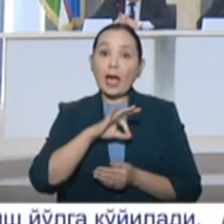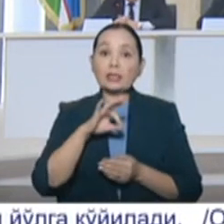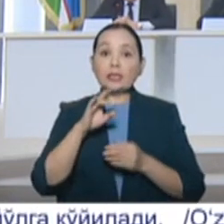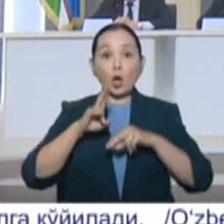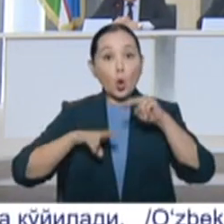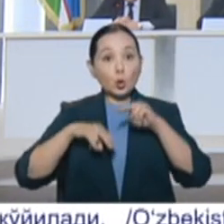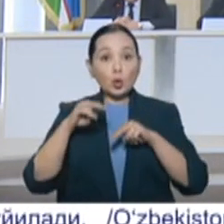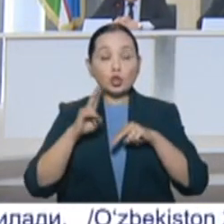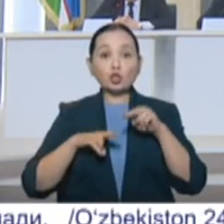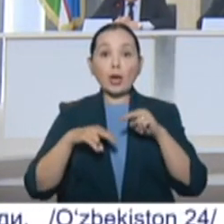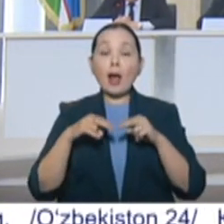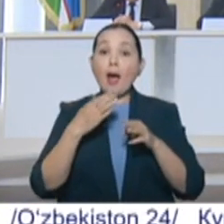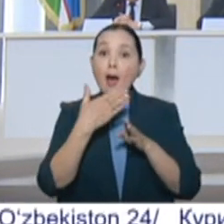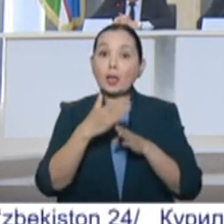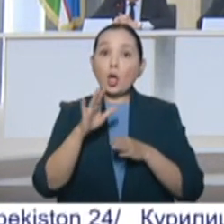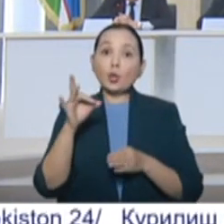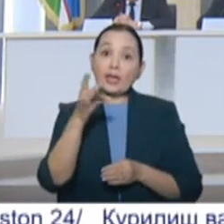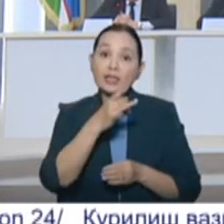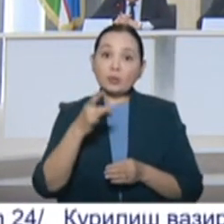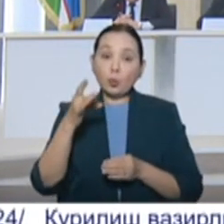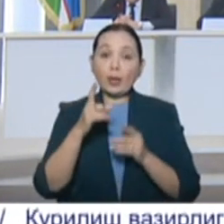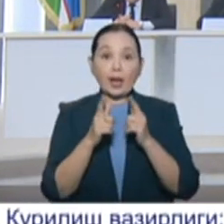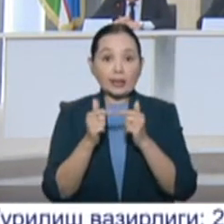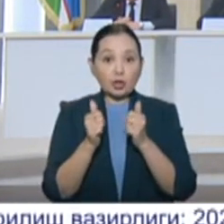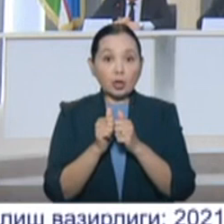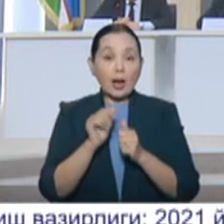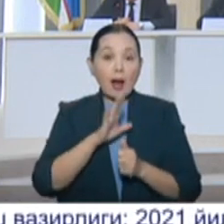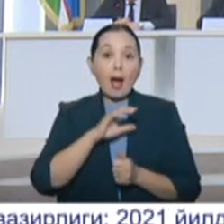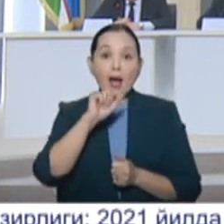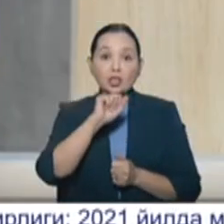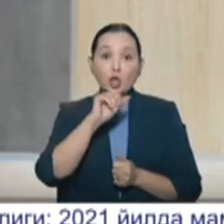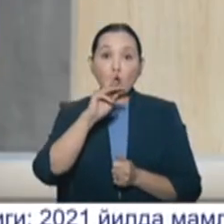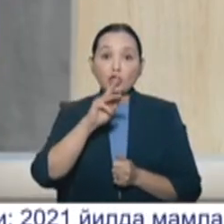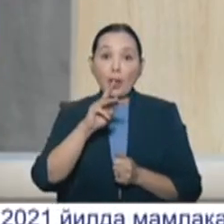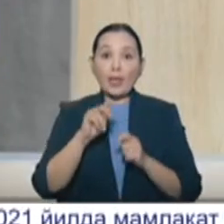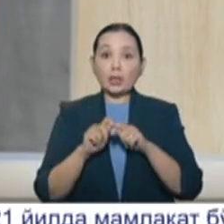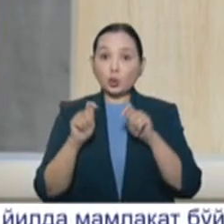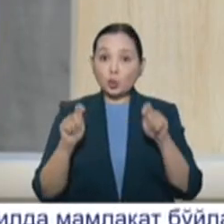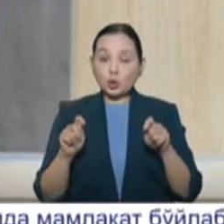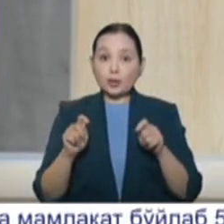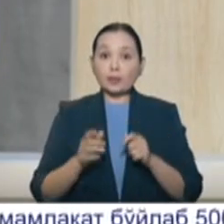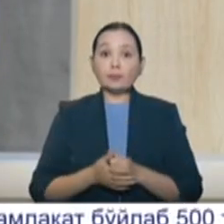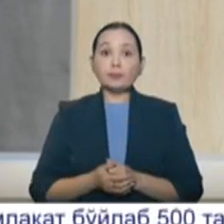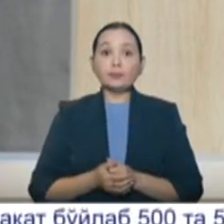qurilishi alohida respublikaga tashkilot qilib, aksiyadorlik jamiyati tuzildi.